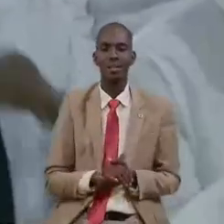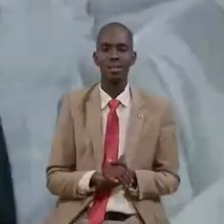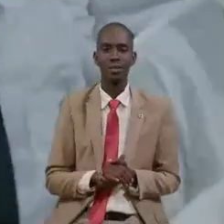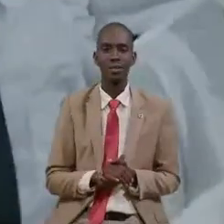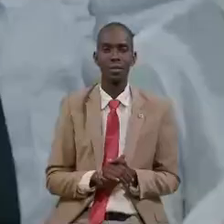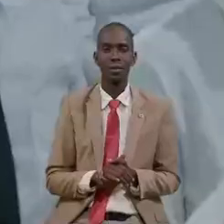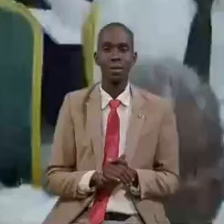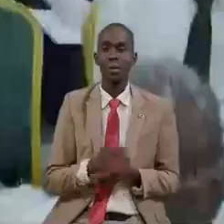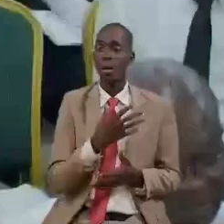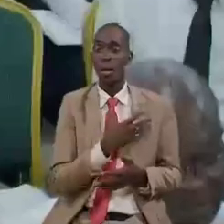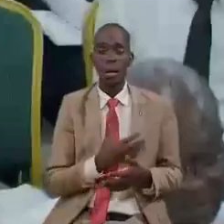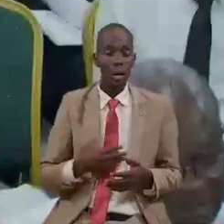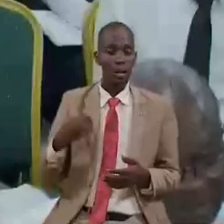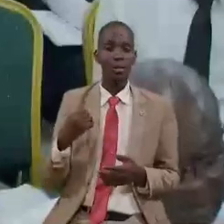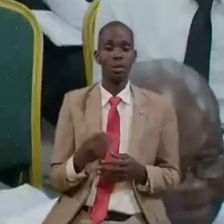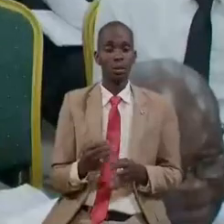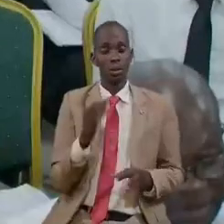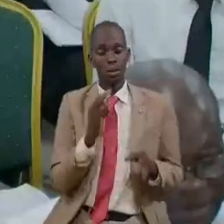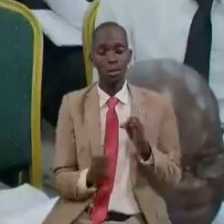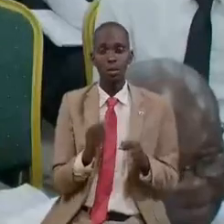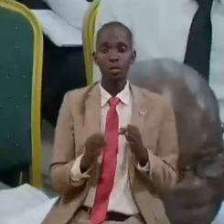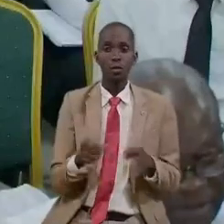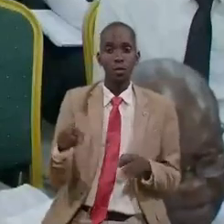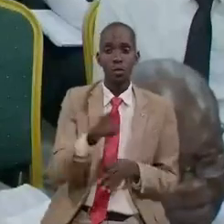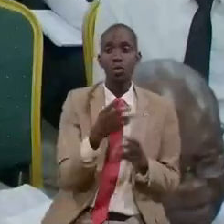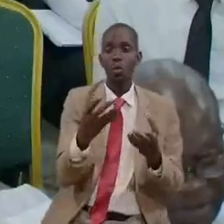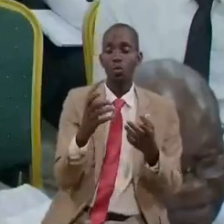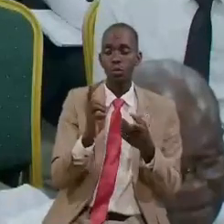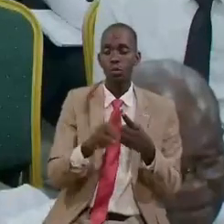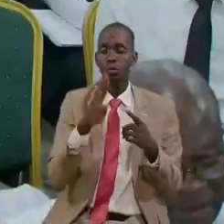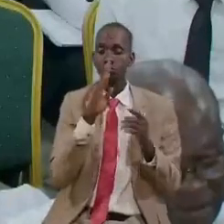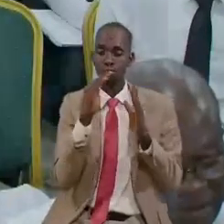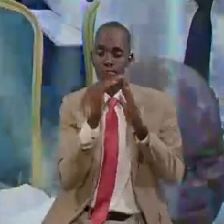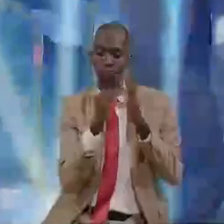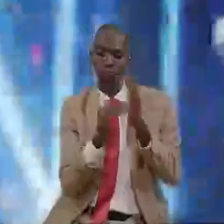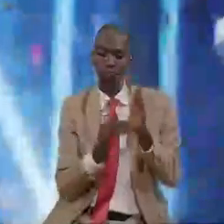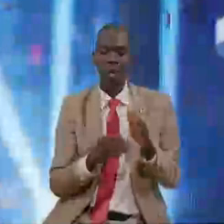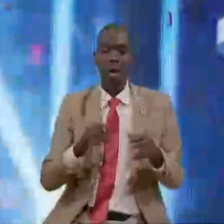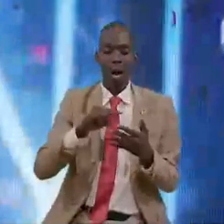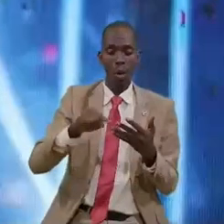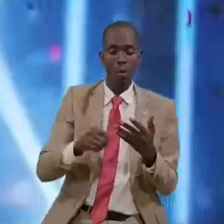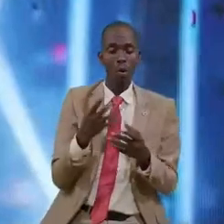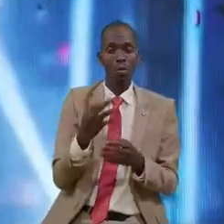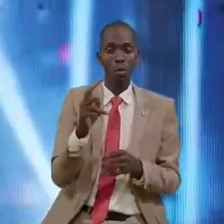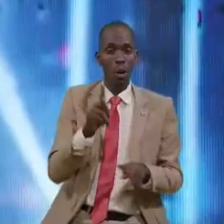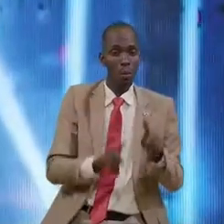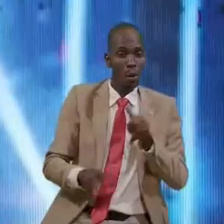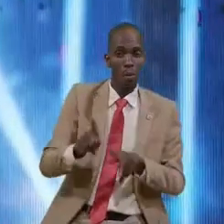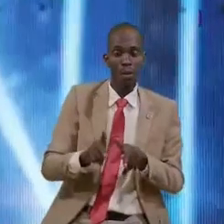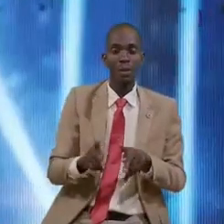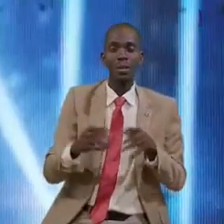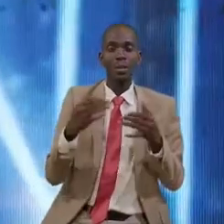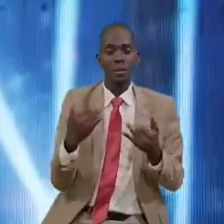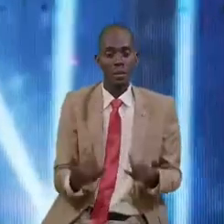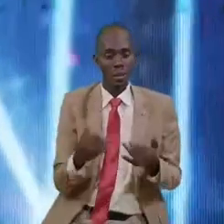Et si vous voulez être compté parmi les gens de Christ, que maintenant